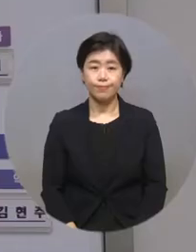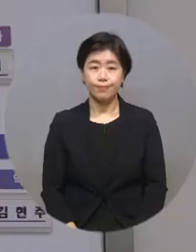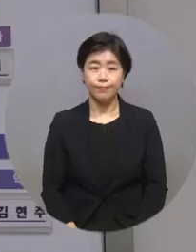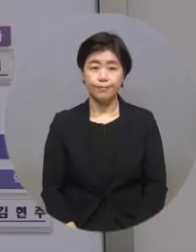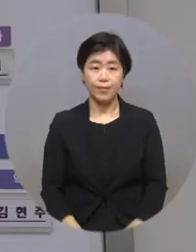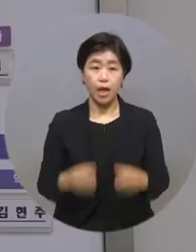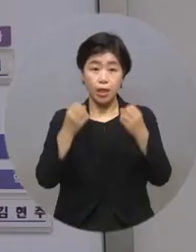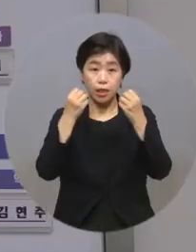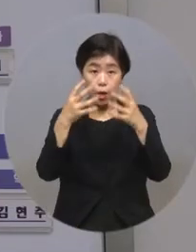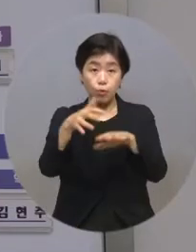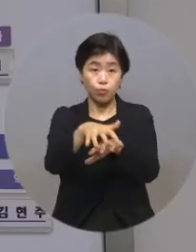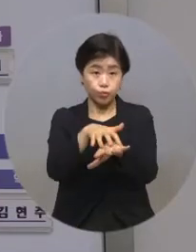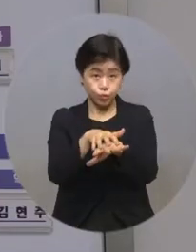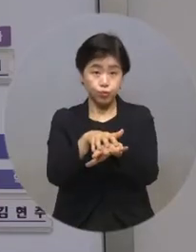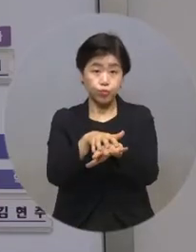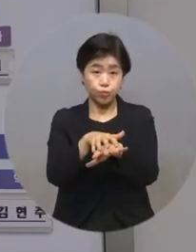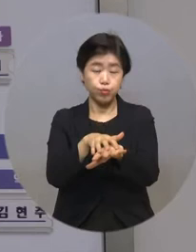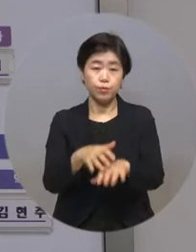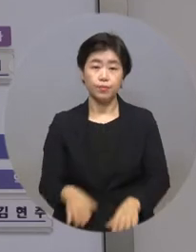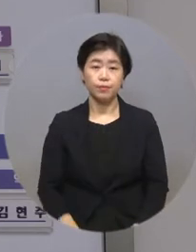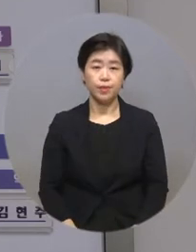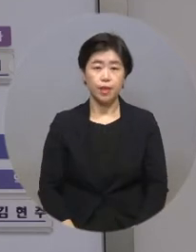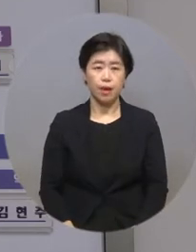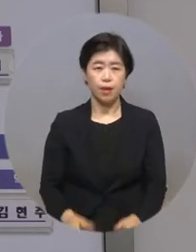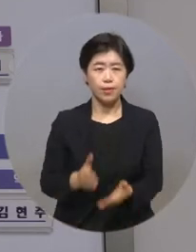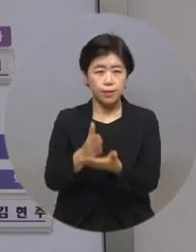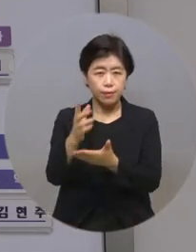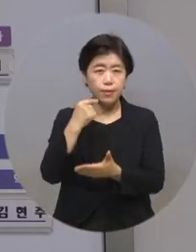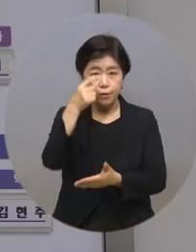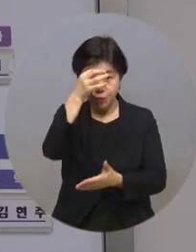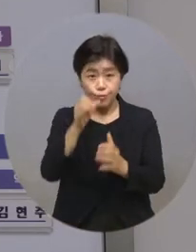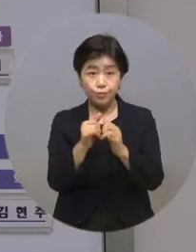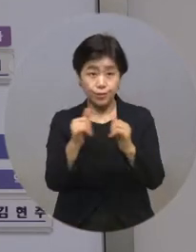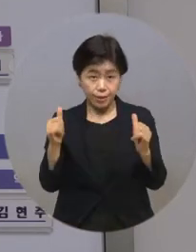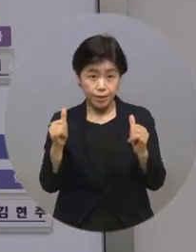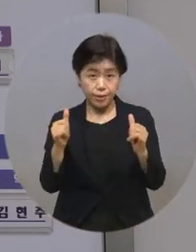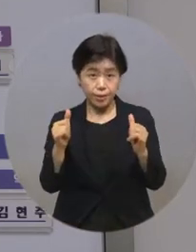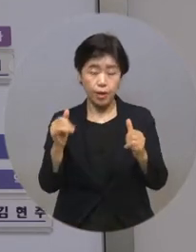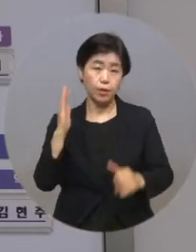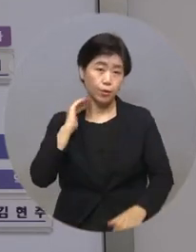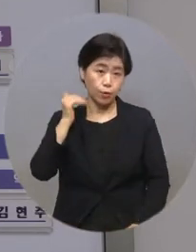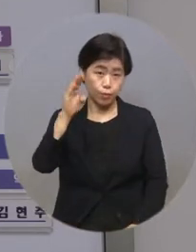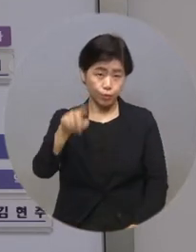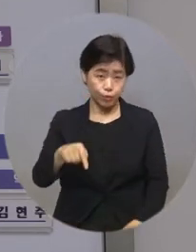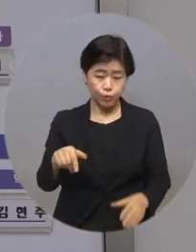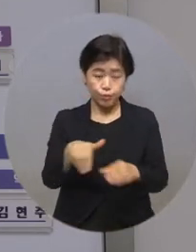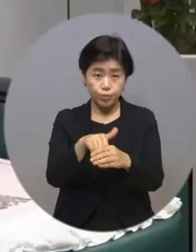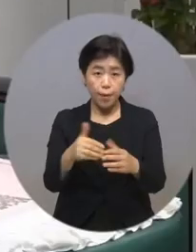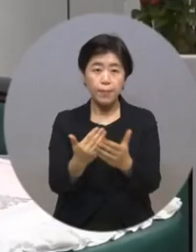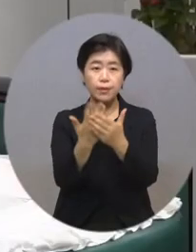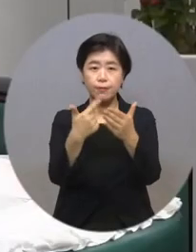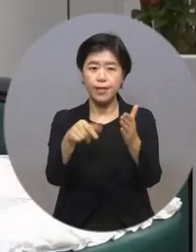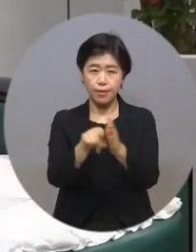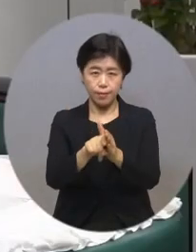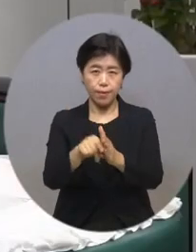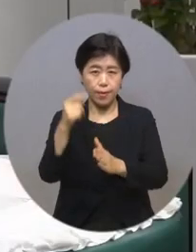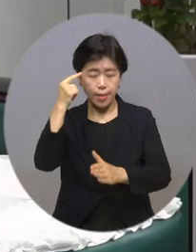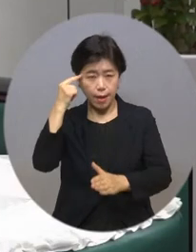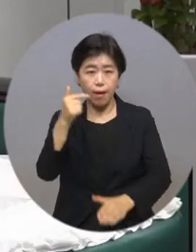약속드립니다. 새롭게 구성된 회장단은 전문 예술인으로서 의정부의 문화 발전을 위한 포부를 밝혔습니다. 보다